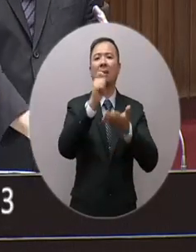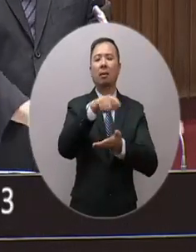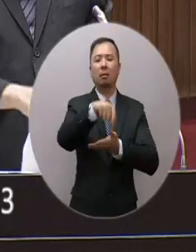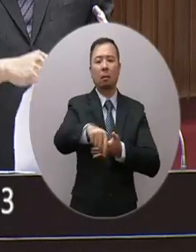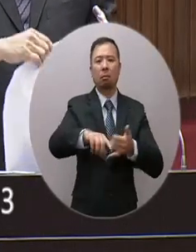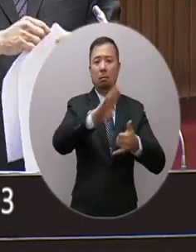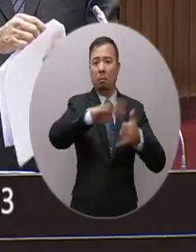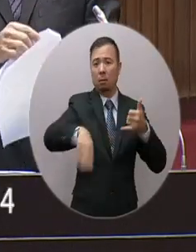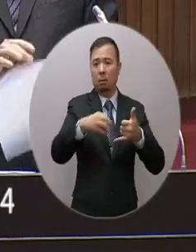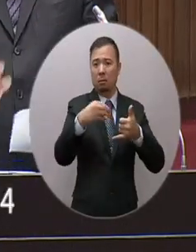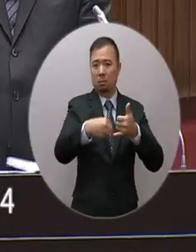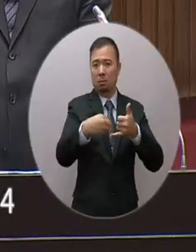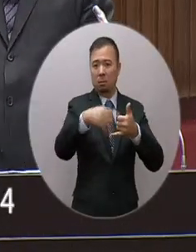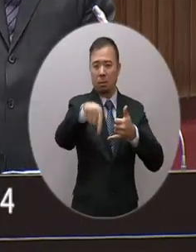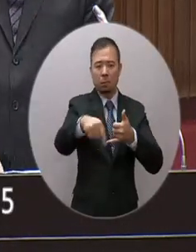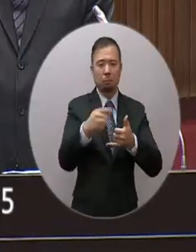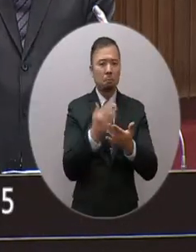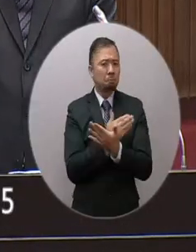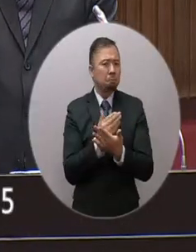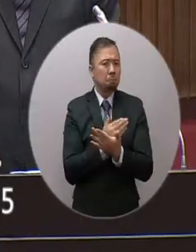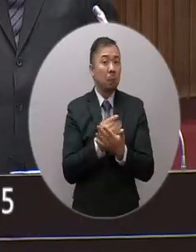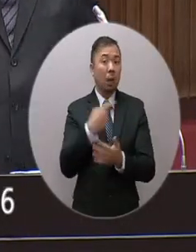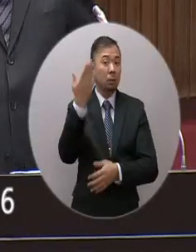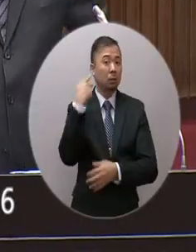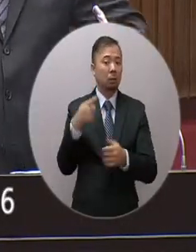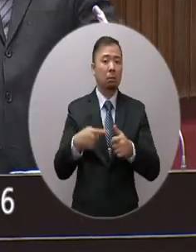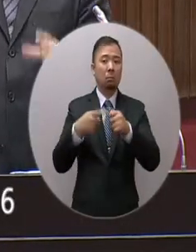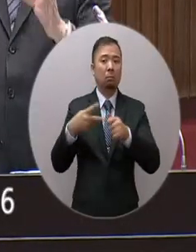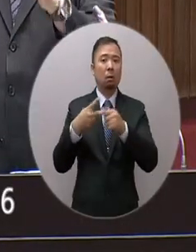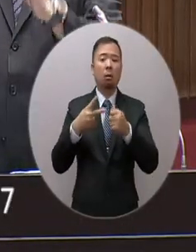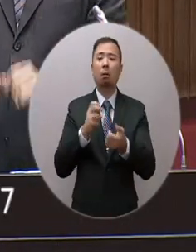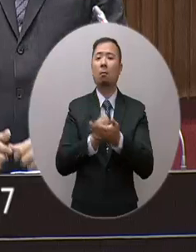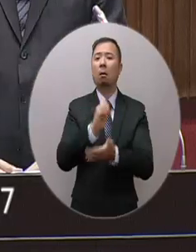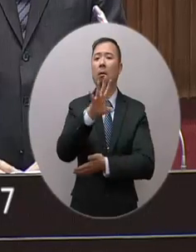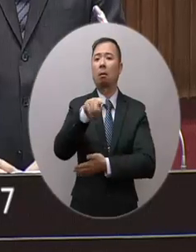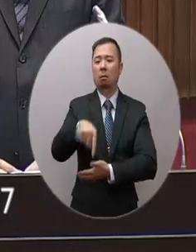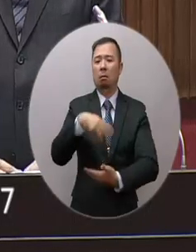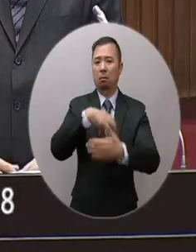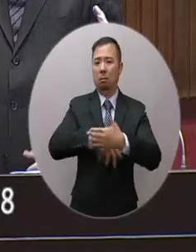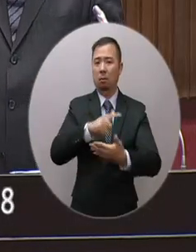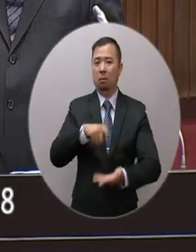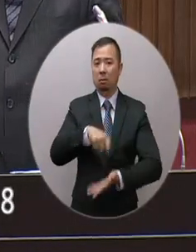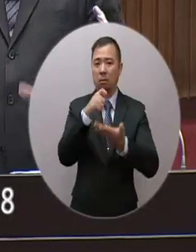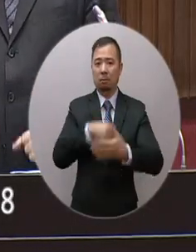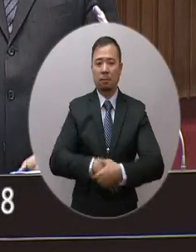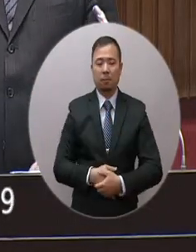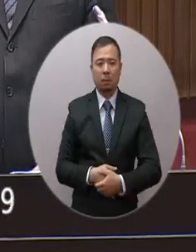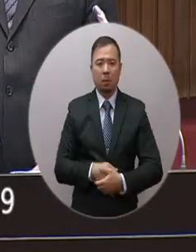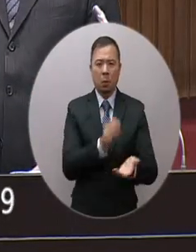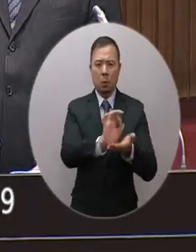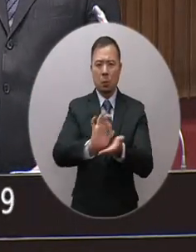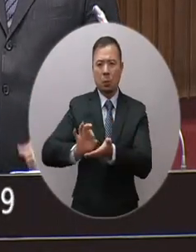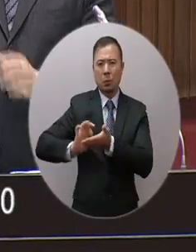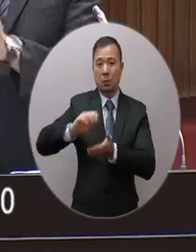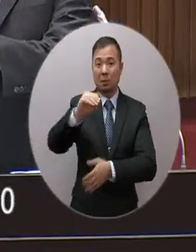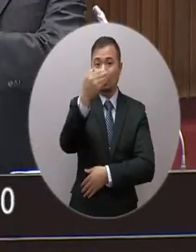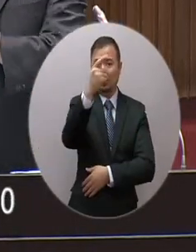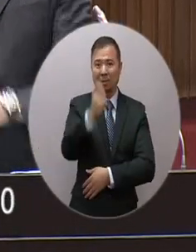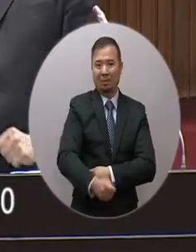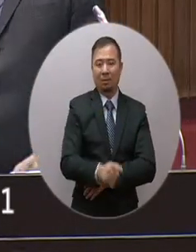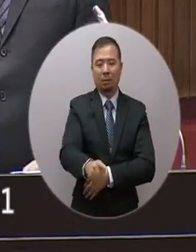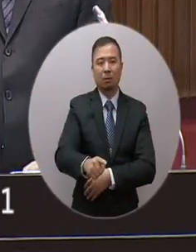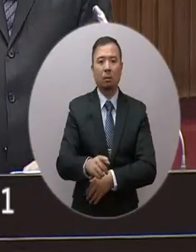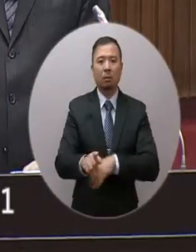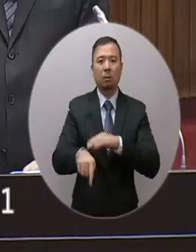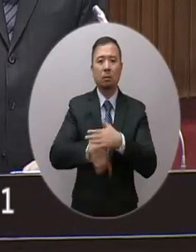了。你们的两次评估报告，您进前的公上，您内底有人讲的，花900亿只节省了